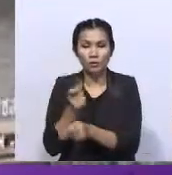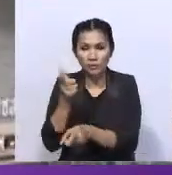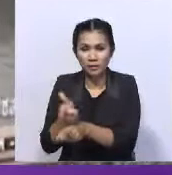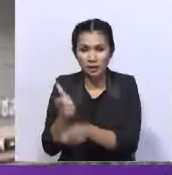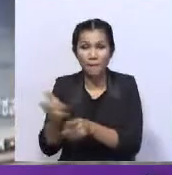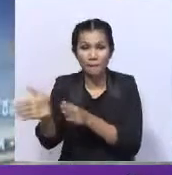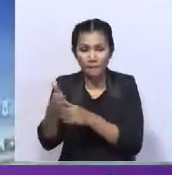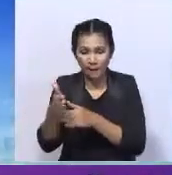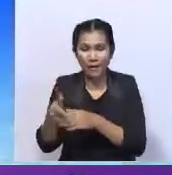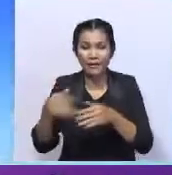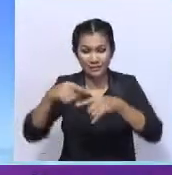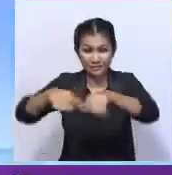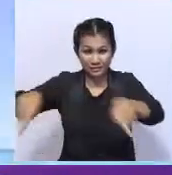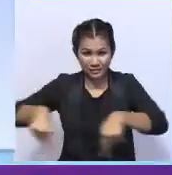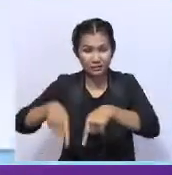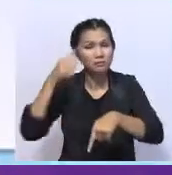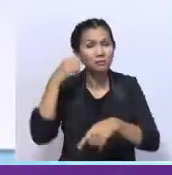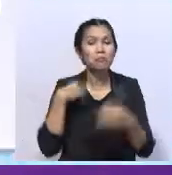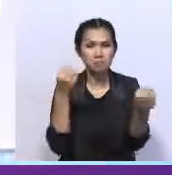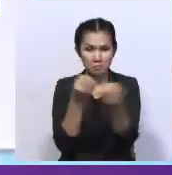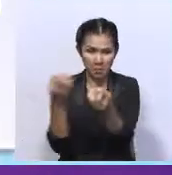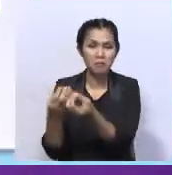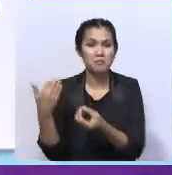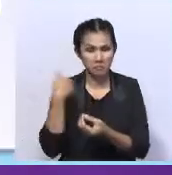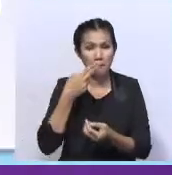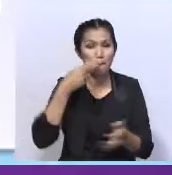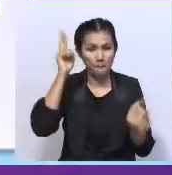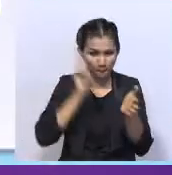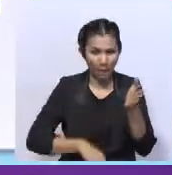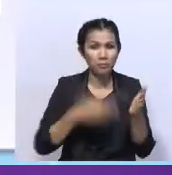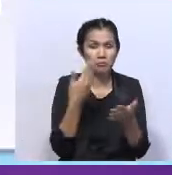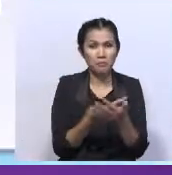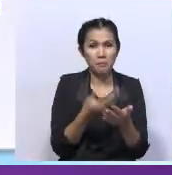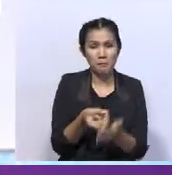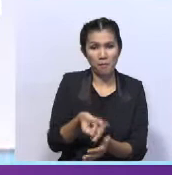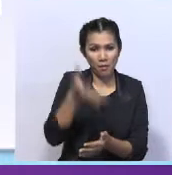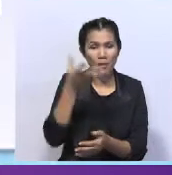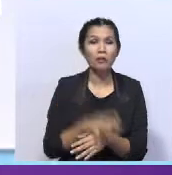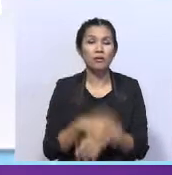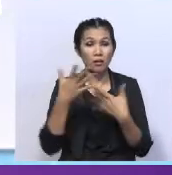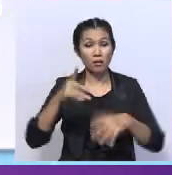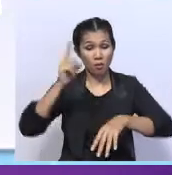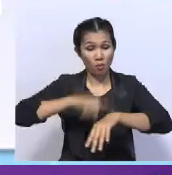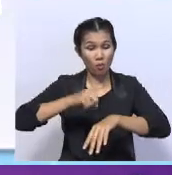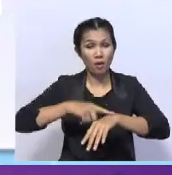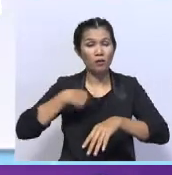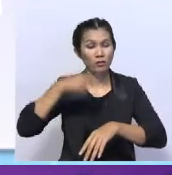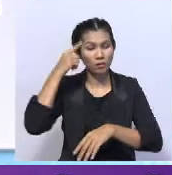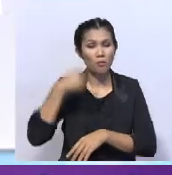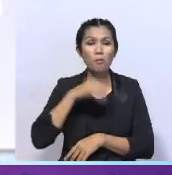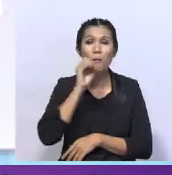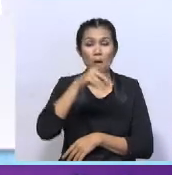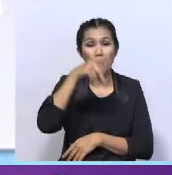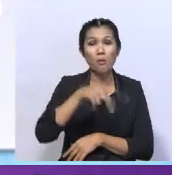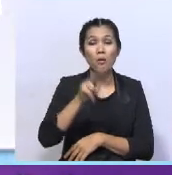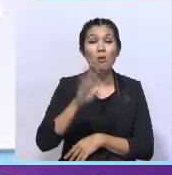ชังซึ่งอาจจะได้รับผลกระทบจากอัตราโทษปรับที่สูงขึ้นรวมถึงเรื่องของระยะเวลาในการแจ้งจากพรบการ